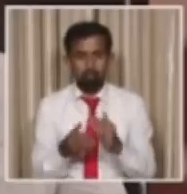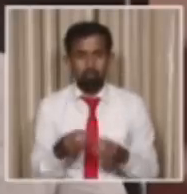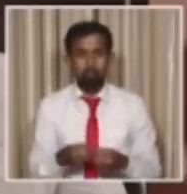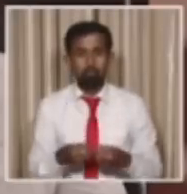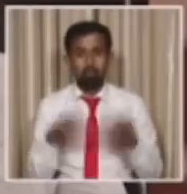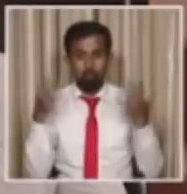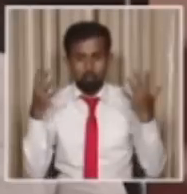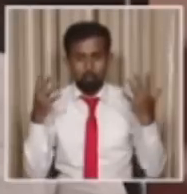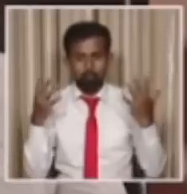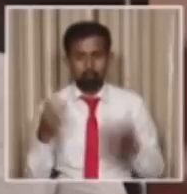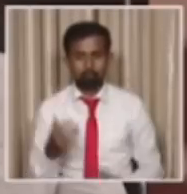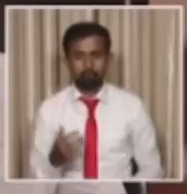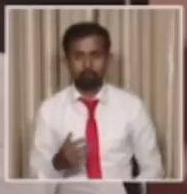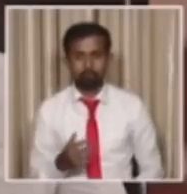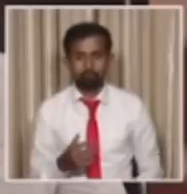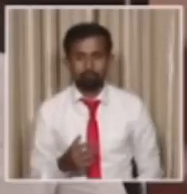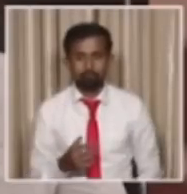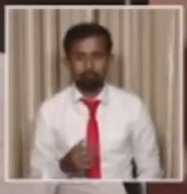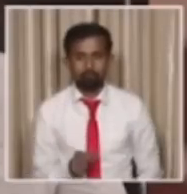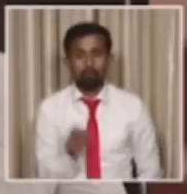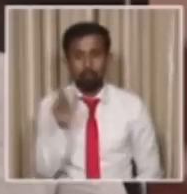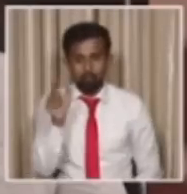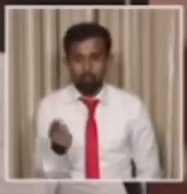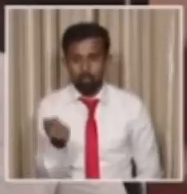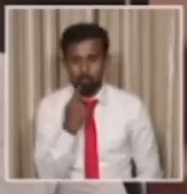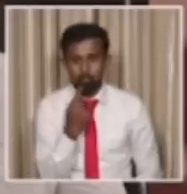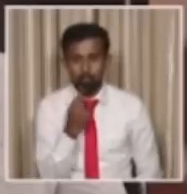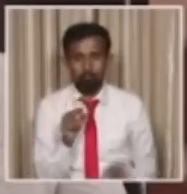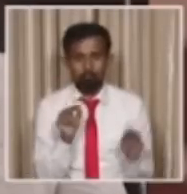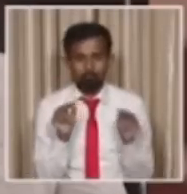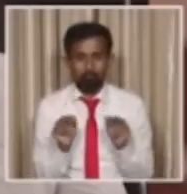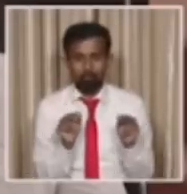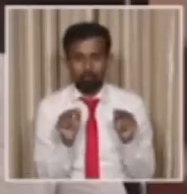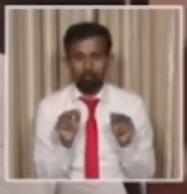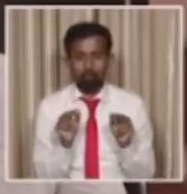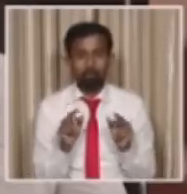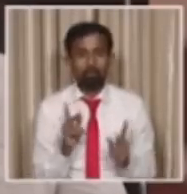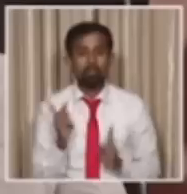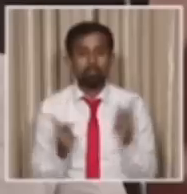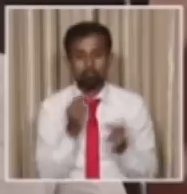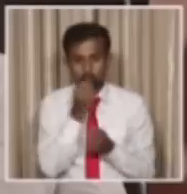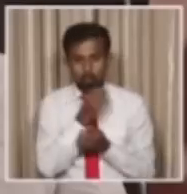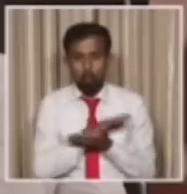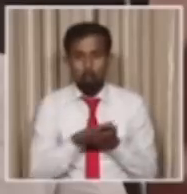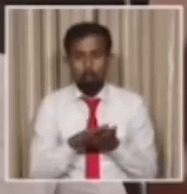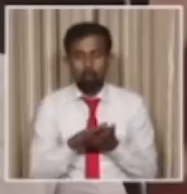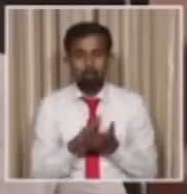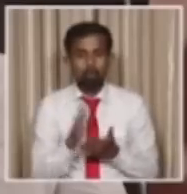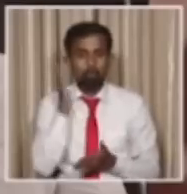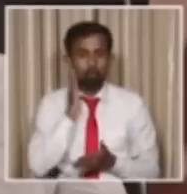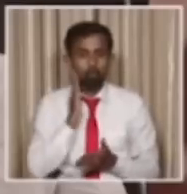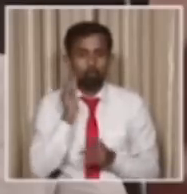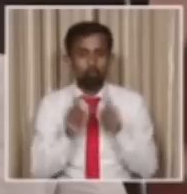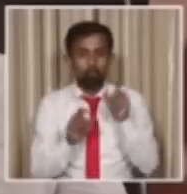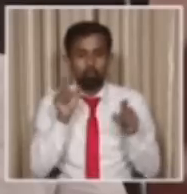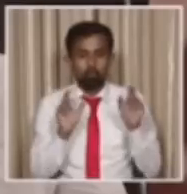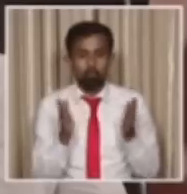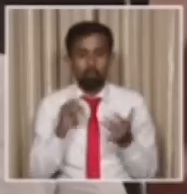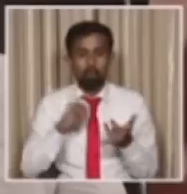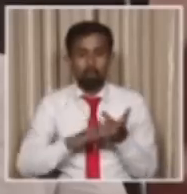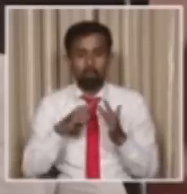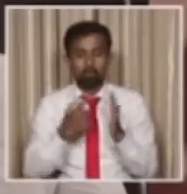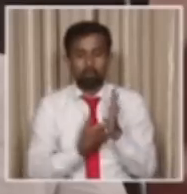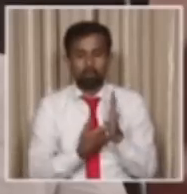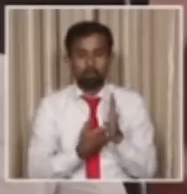සිදු කරන බව මේ ඔහු කියන කතාව එතකොට සංචාරක හෝටල් ගැන බටහිර ජාතිකයන් විසින් සිරියාව ඇතුළු